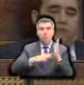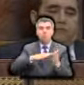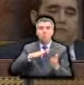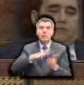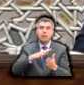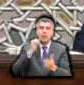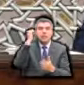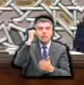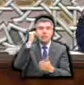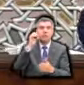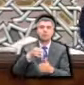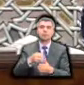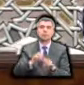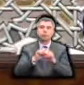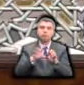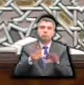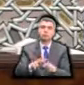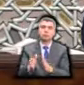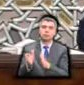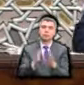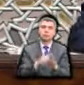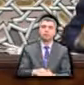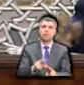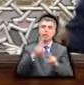المملكة. جواب السيد الوزير.